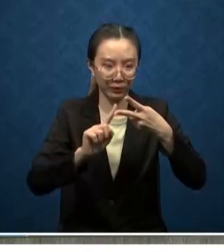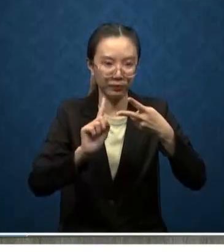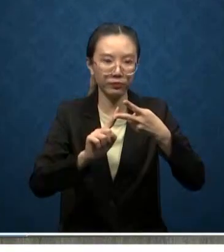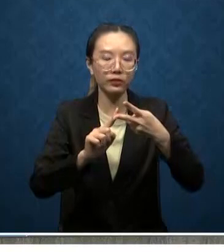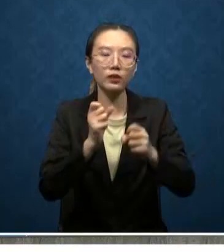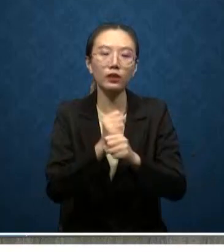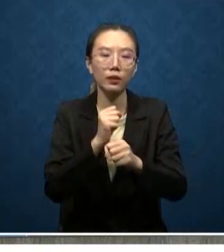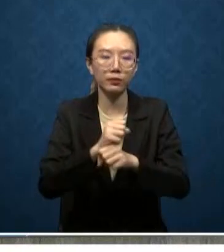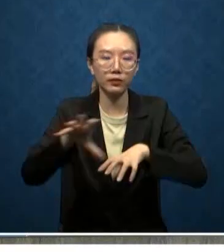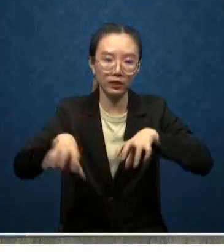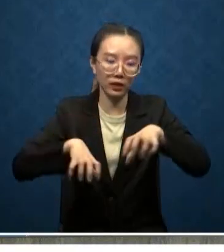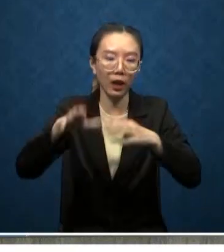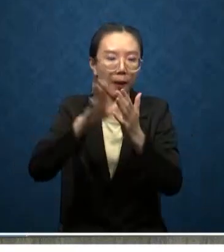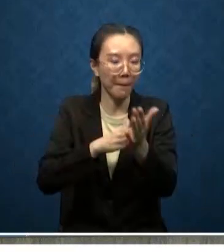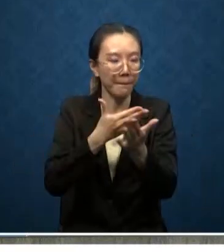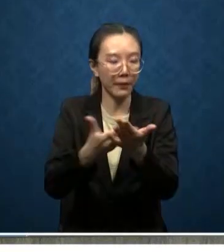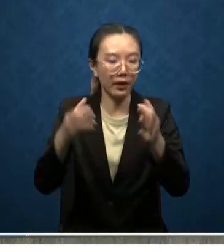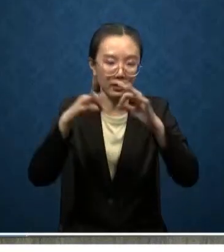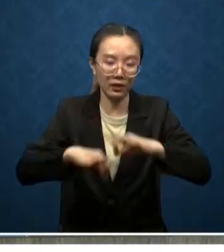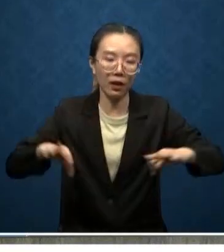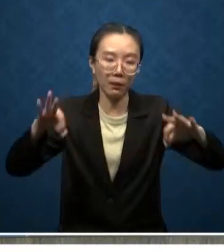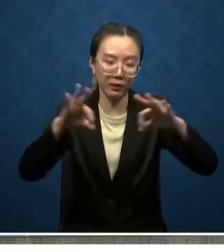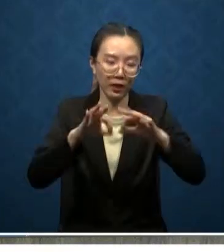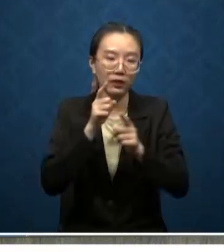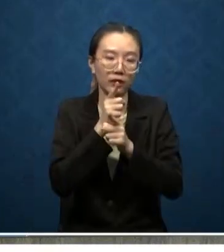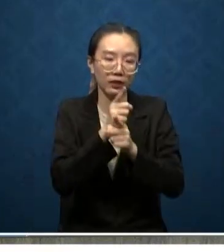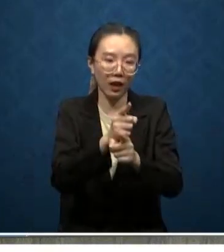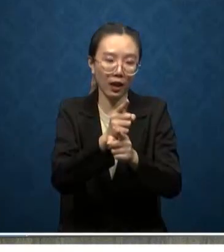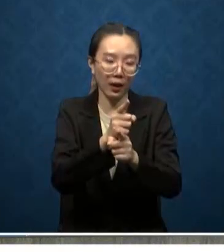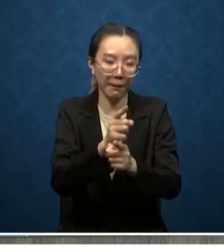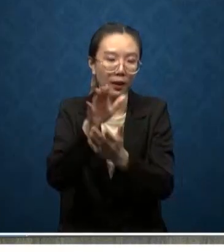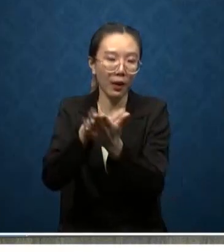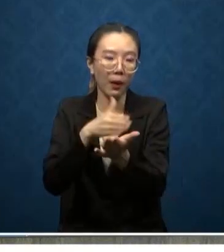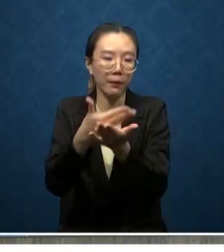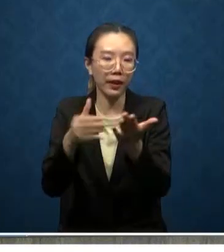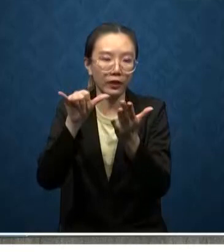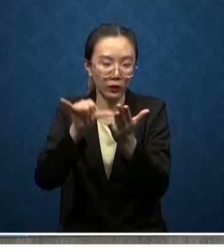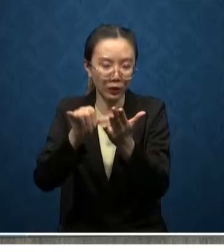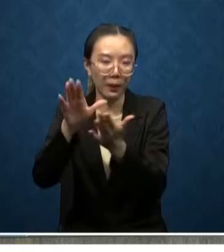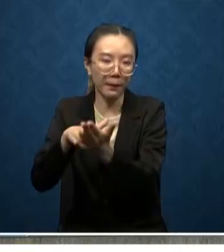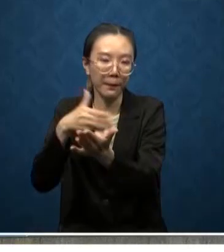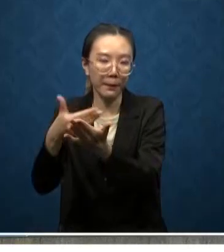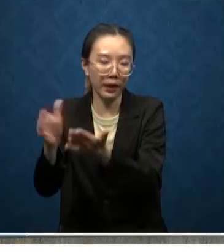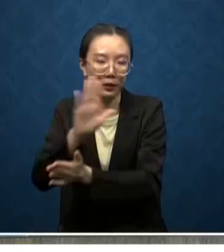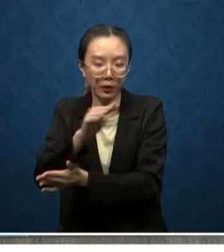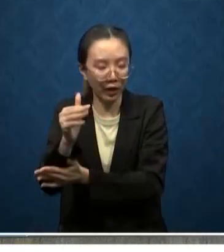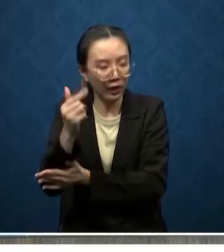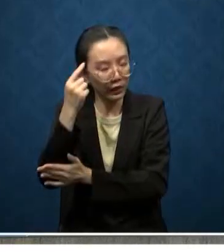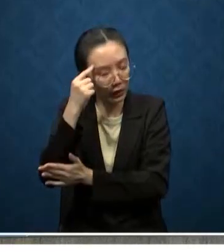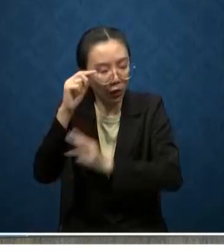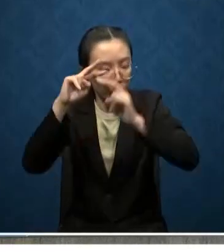จัดทำแผนงานโครงการสำคัญภายใต้ยุทธศาสตร์ชาติและแผนปฏิรูปประเทศขาดการ